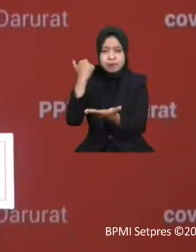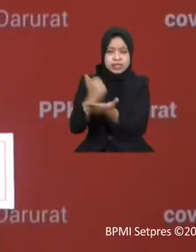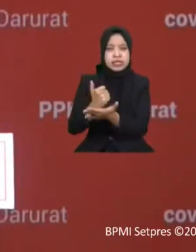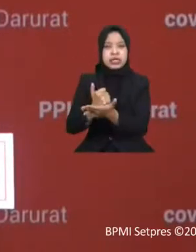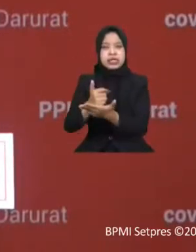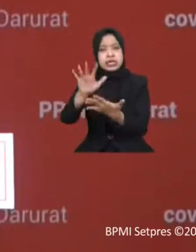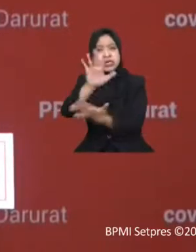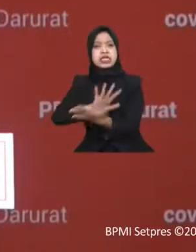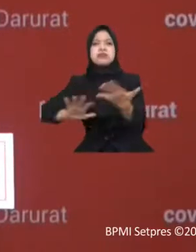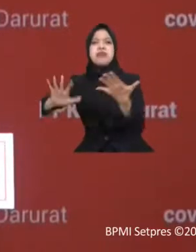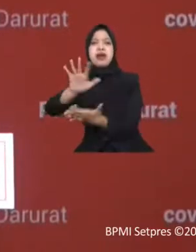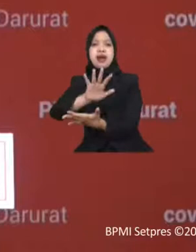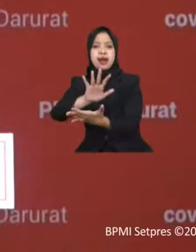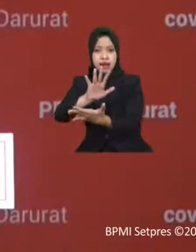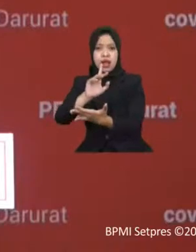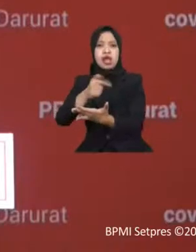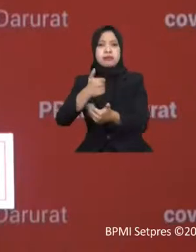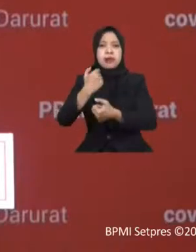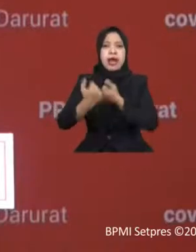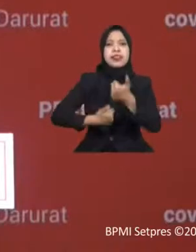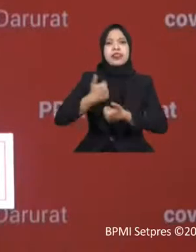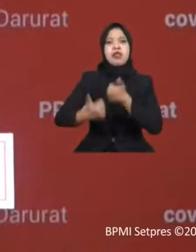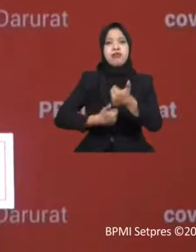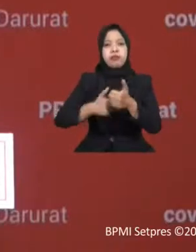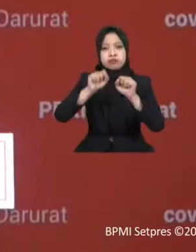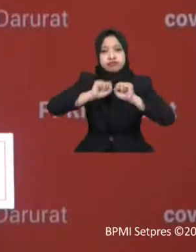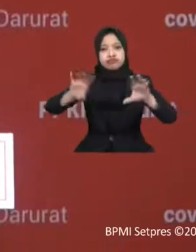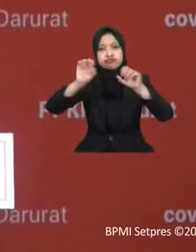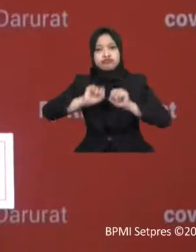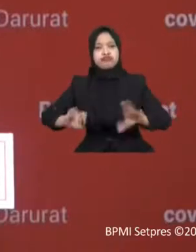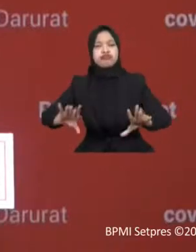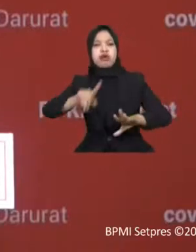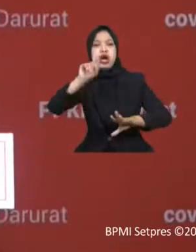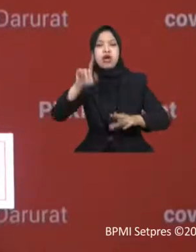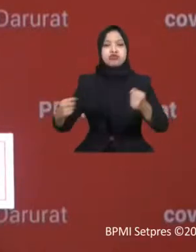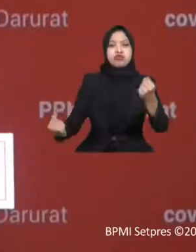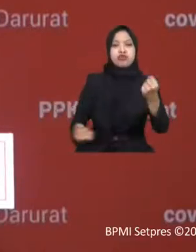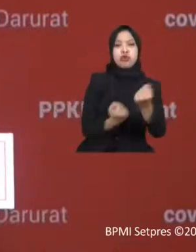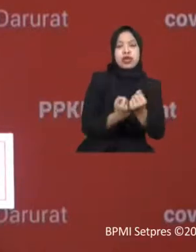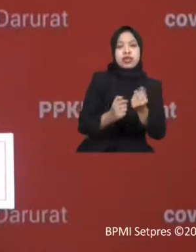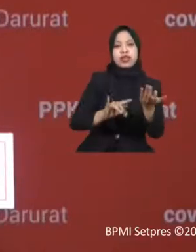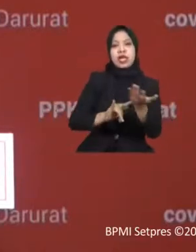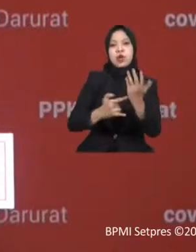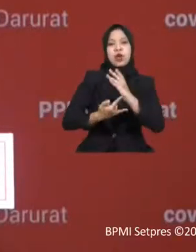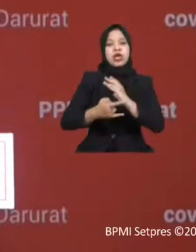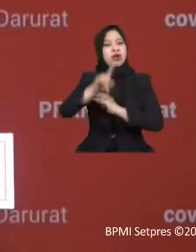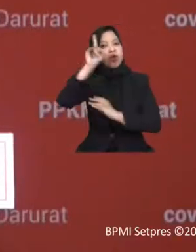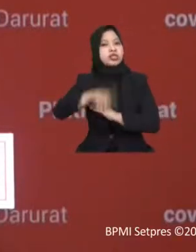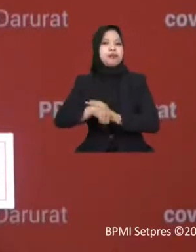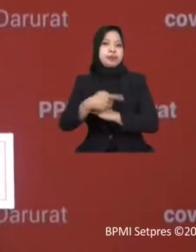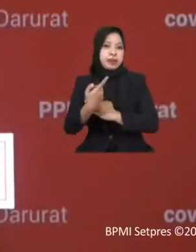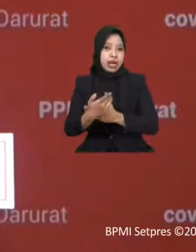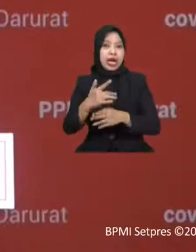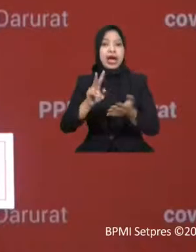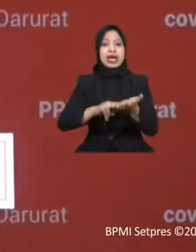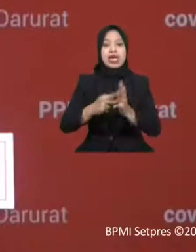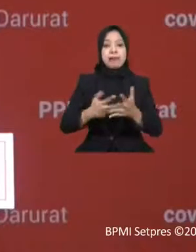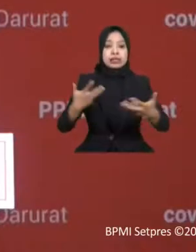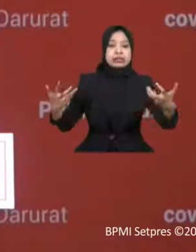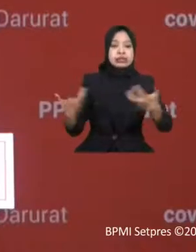transparan dan partisipatif dan dilakukan dengan dukungan teknologi digital sehingga